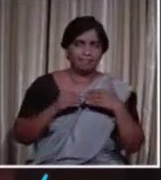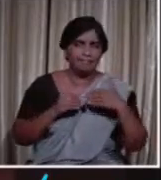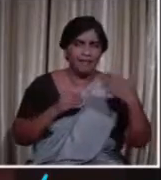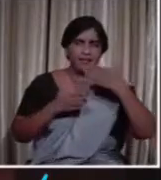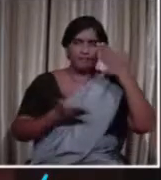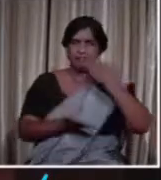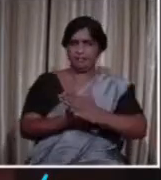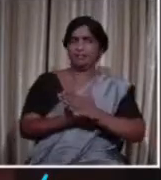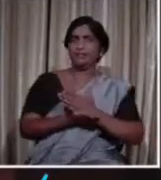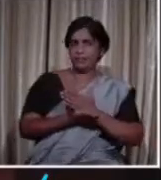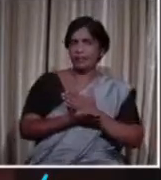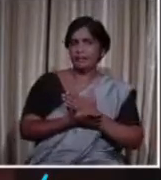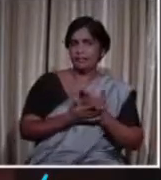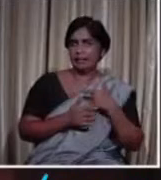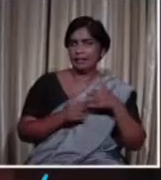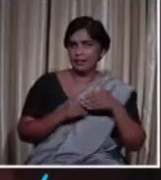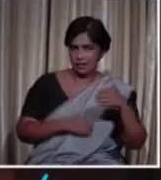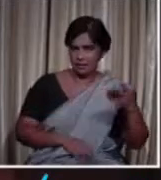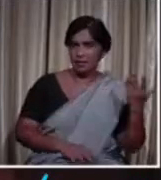අපිට අහන්න ලැබෙනවා